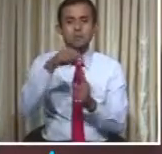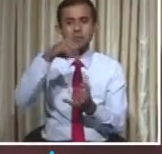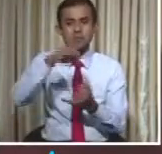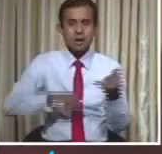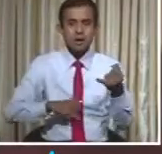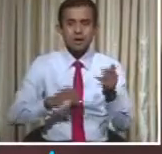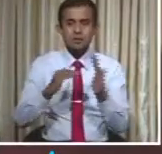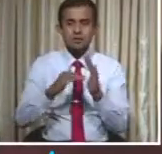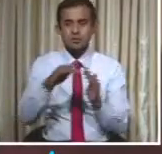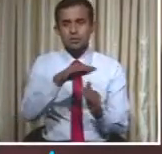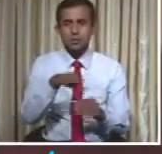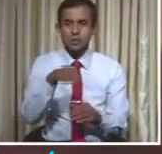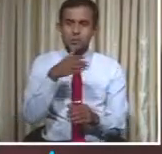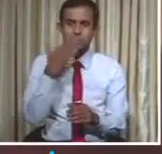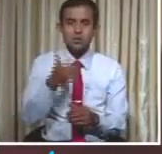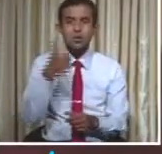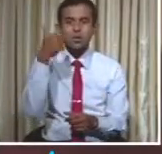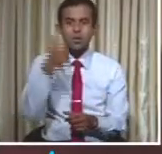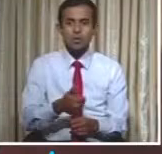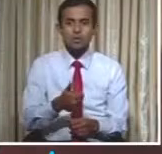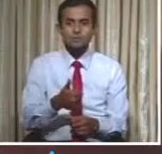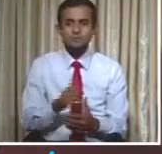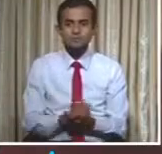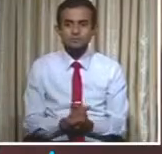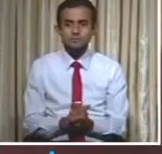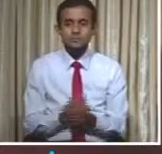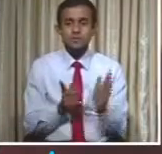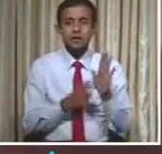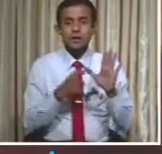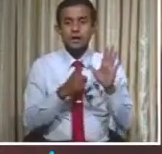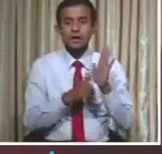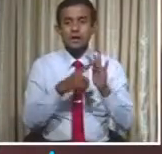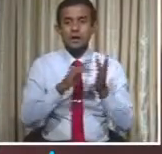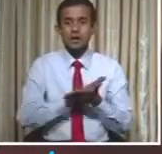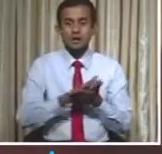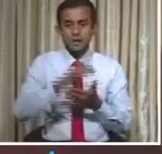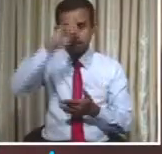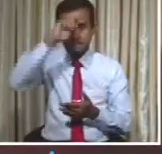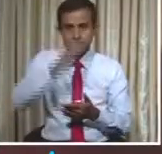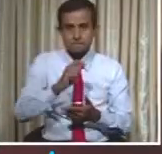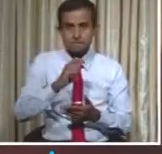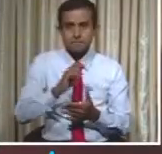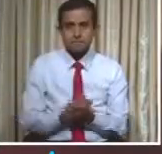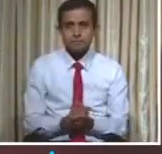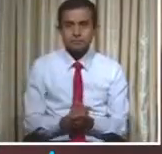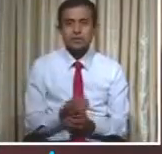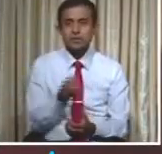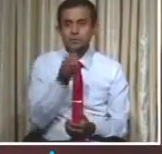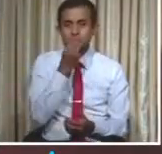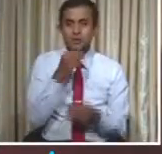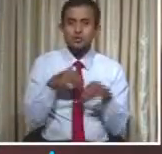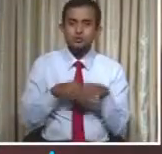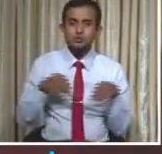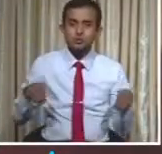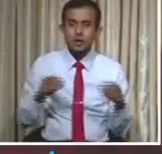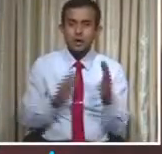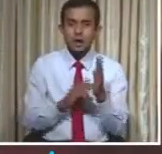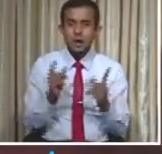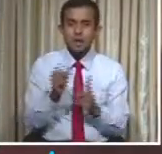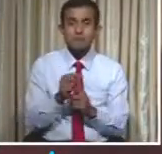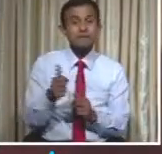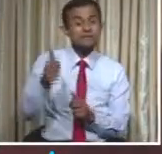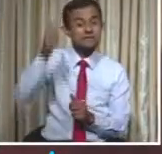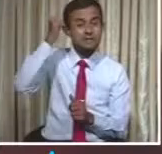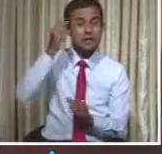ලේකම් කොට්ටාස මට්ටමින් ගන්න පුළුවන් නම් හොඳයි ලලිත් අතුලත් මුදලි මැතිතුමා ආහාර කෘෂිකර්ම ඇමතිවරයා විදියට ඉන්න